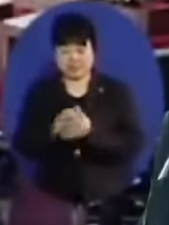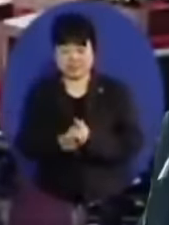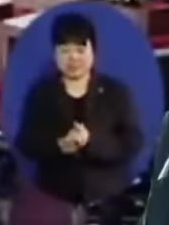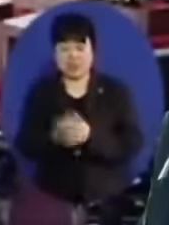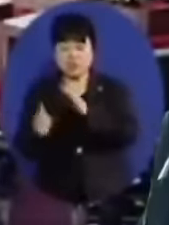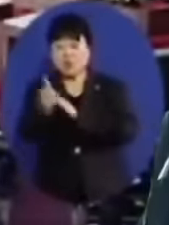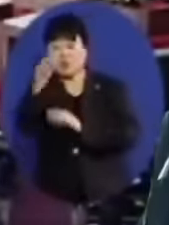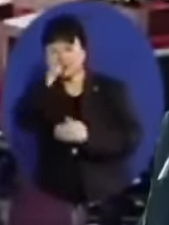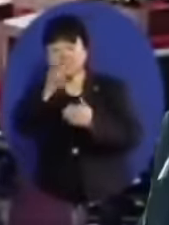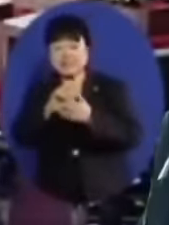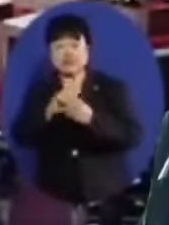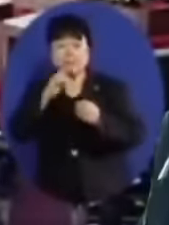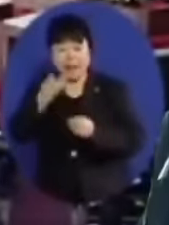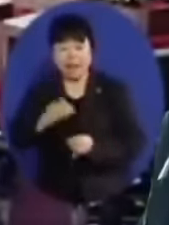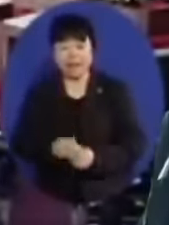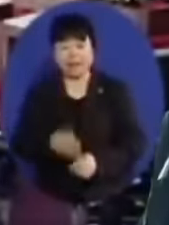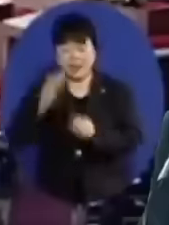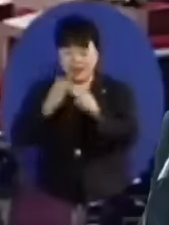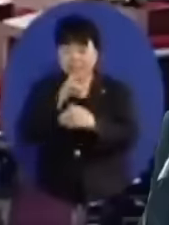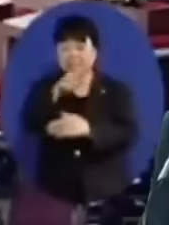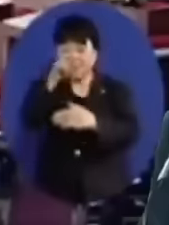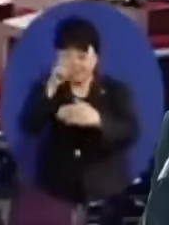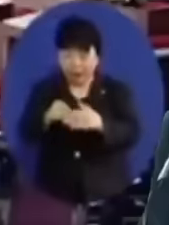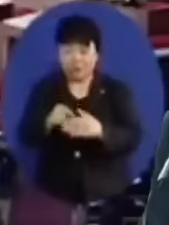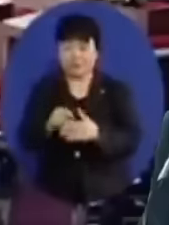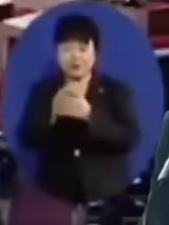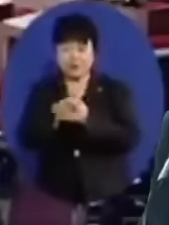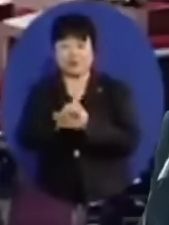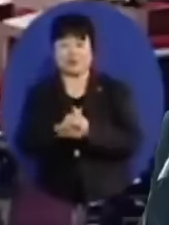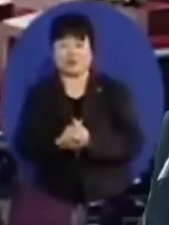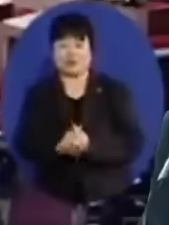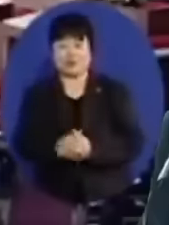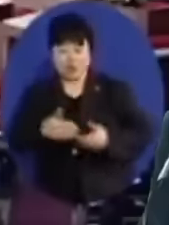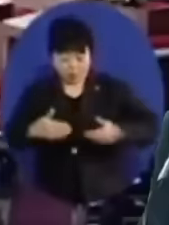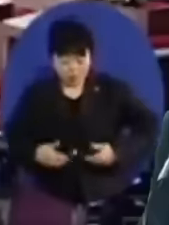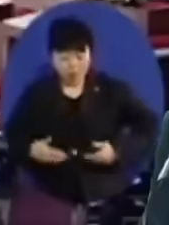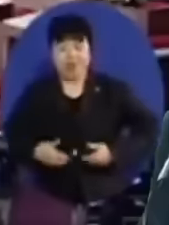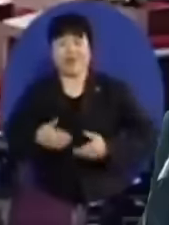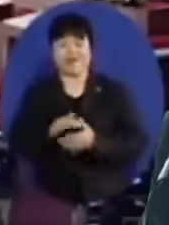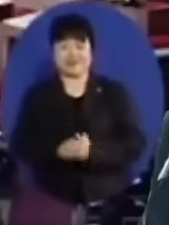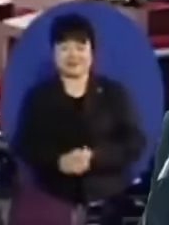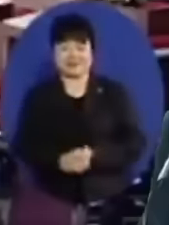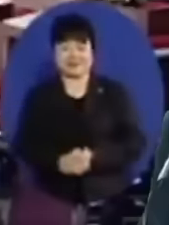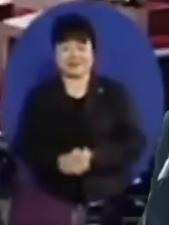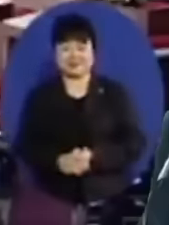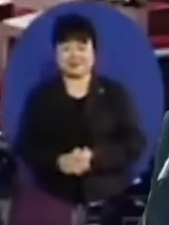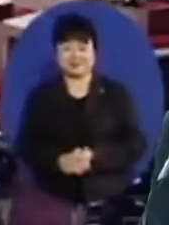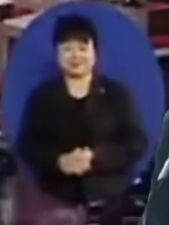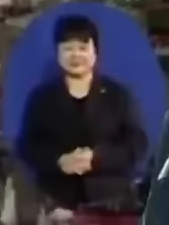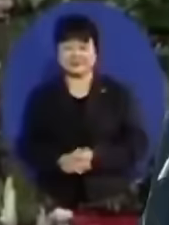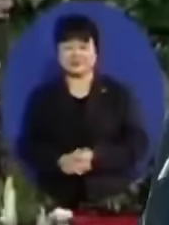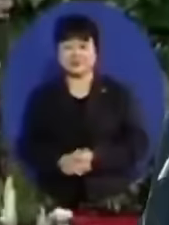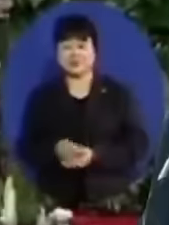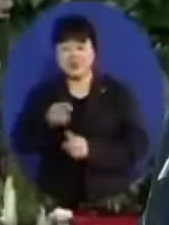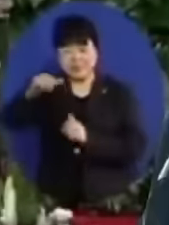응답된다. 절실하고도 간절한 마음, 이것이 기도에 꼭 필요하다고 말했습니다. 그렇게